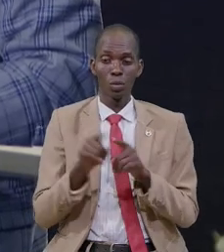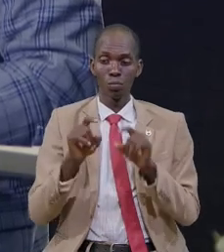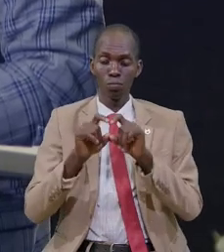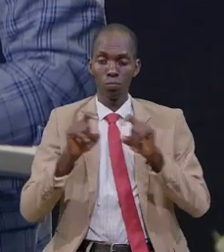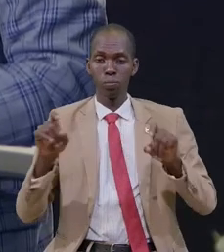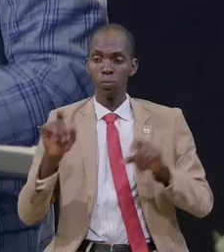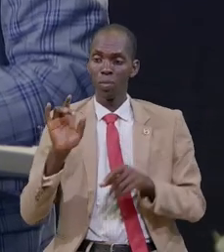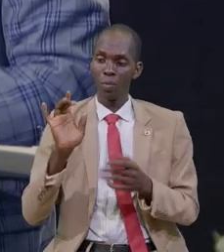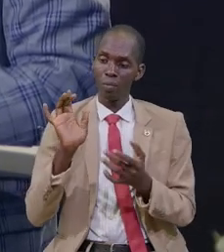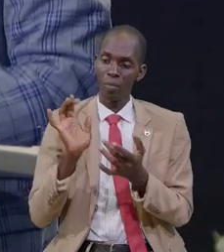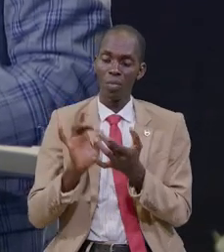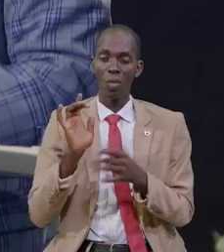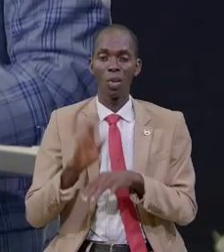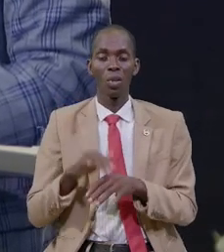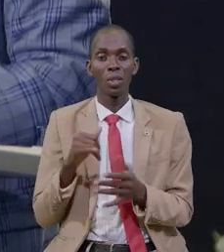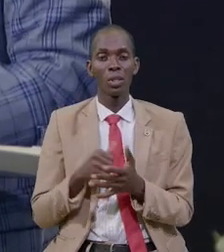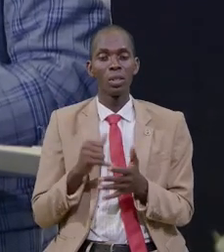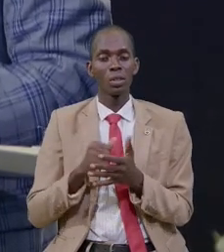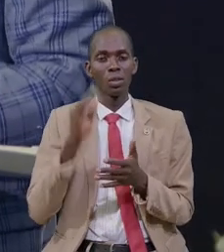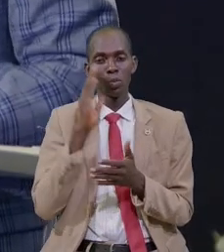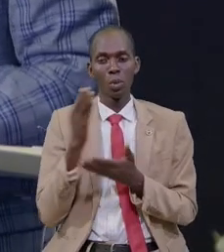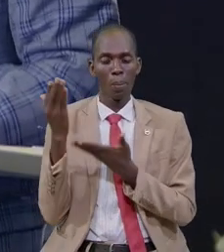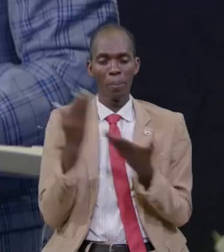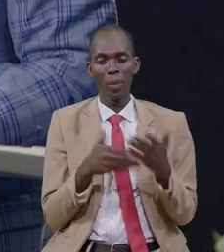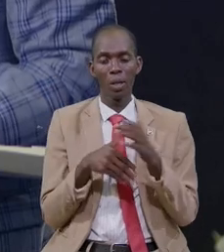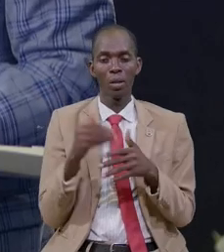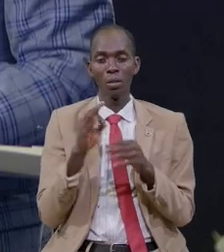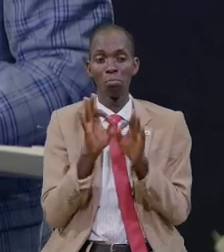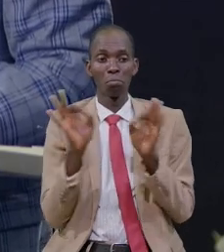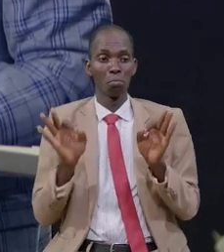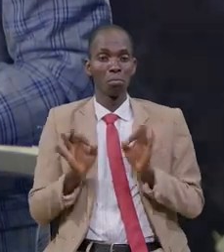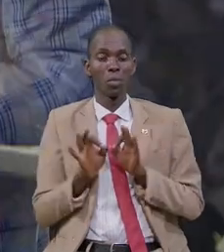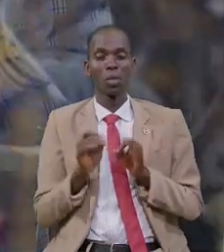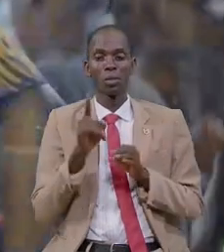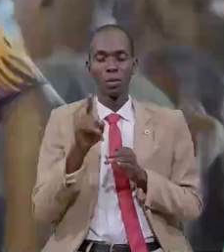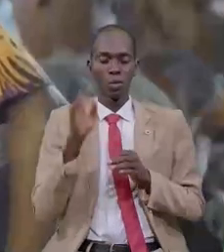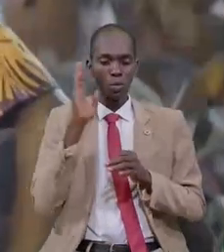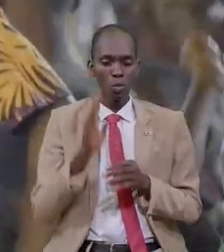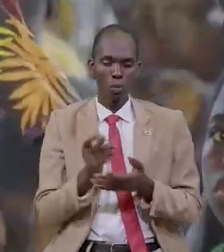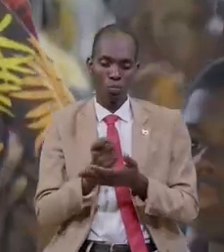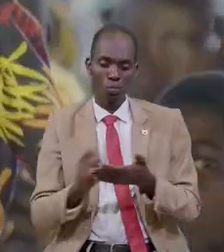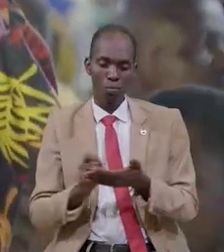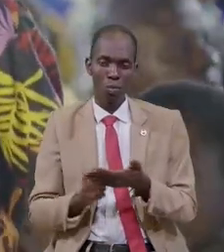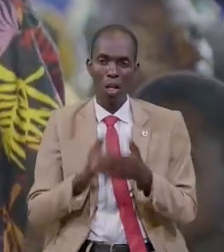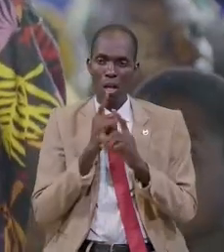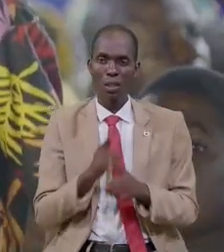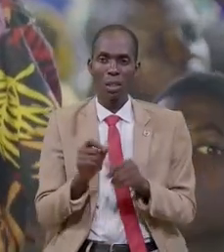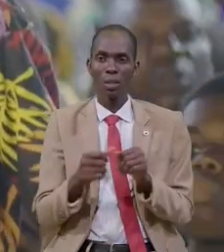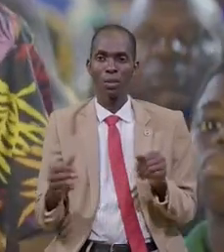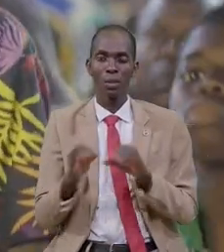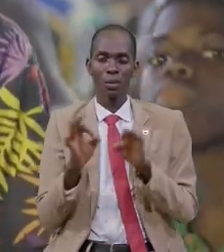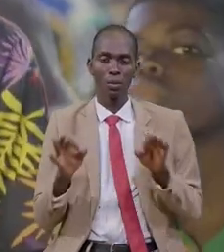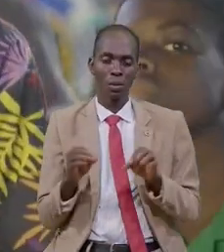Donc il y a un formulaire, si vous cliquez sur le lien, vous qui êtes en ligne, et remplissez-le, et à la